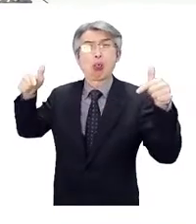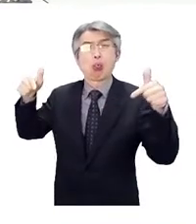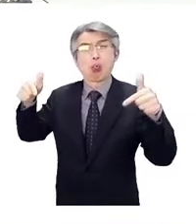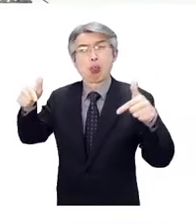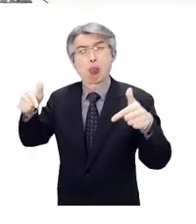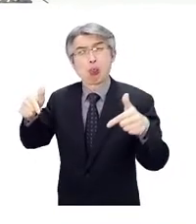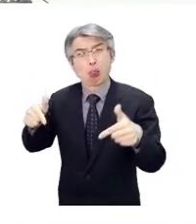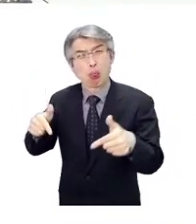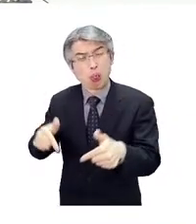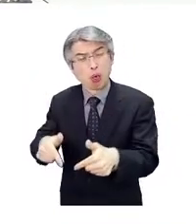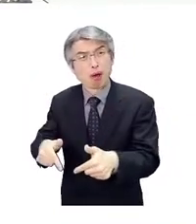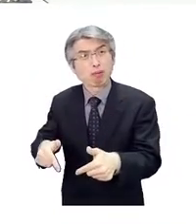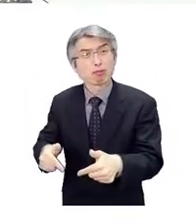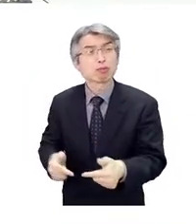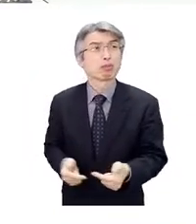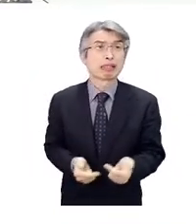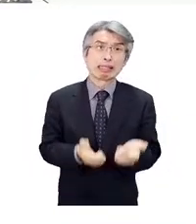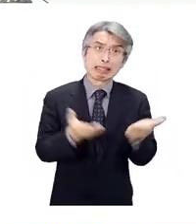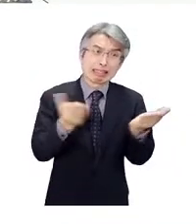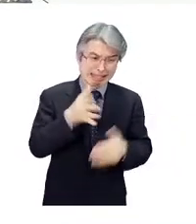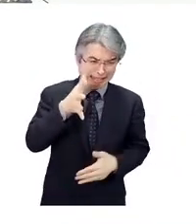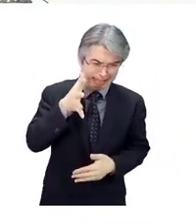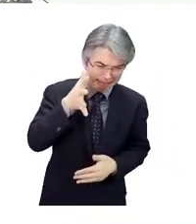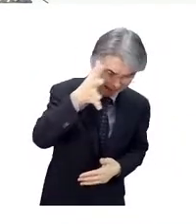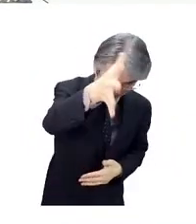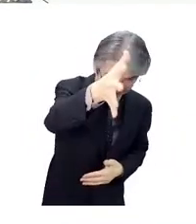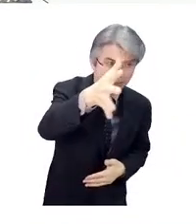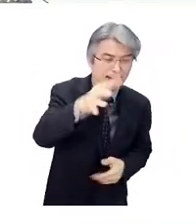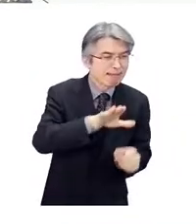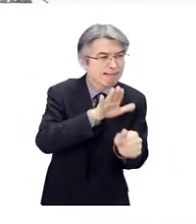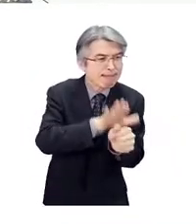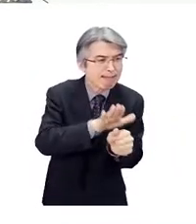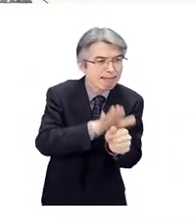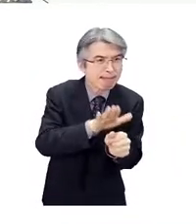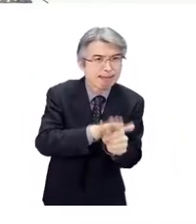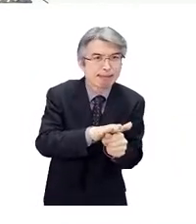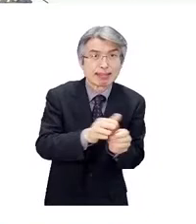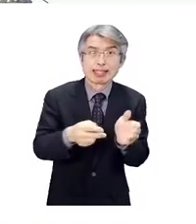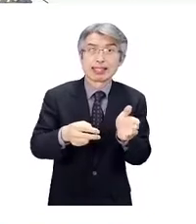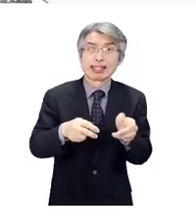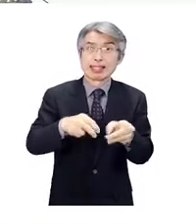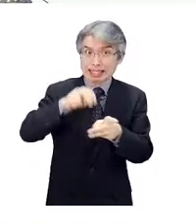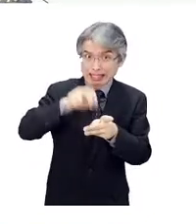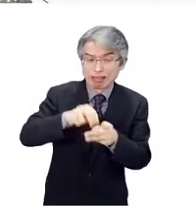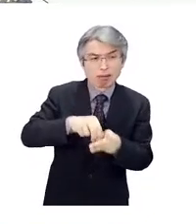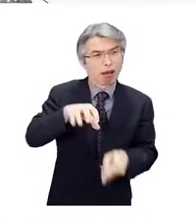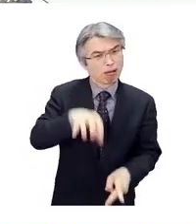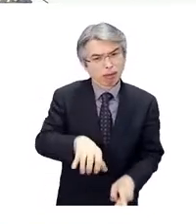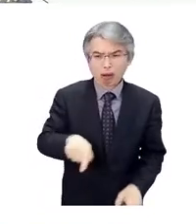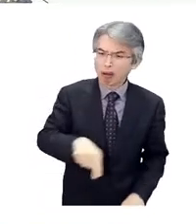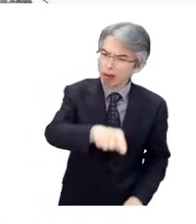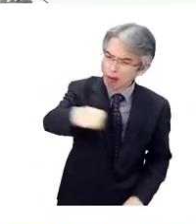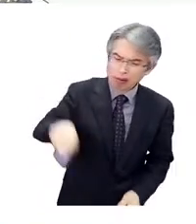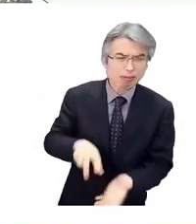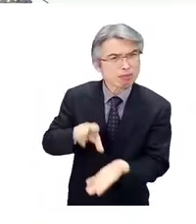있는 직업재활 전문기관 또한 생겨나는 상황 속에서 민생 지원이 시급하게 여겨졌습니다.